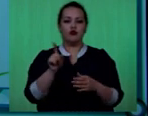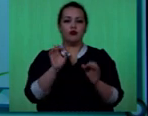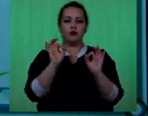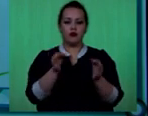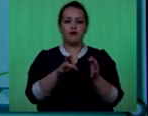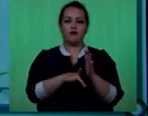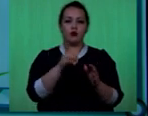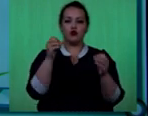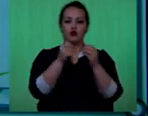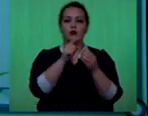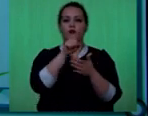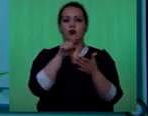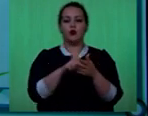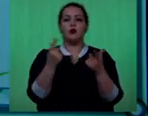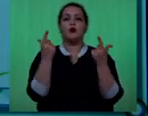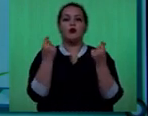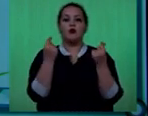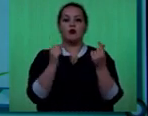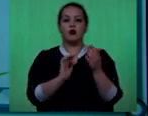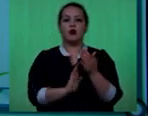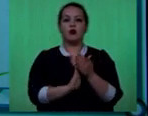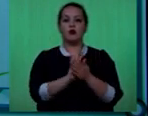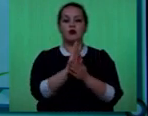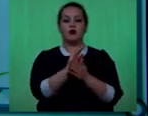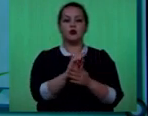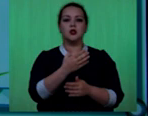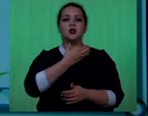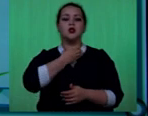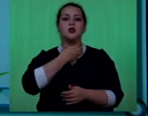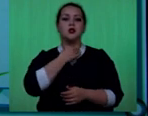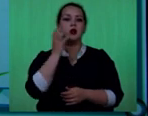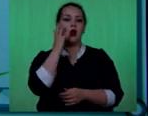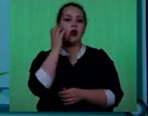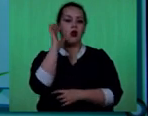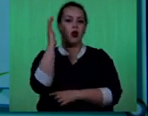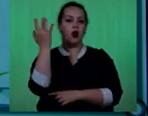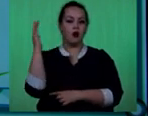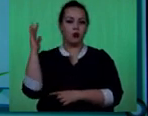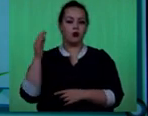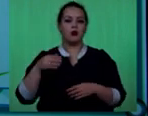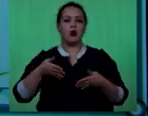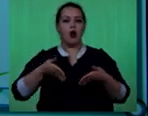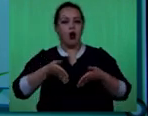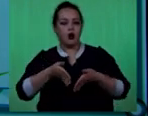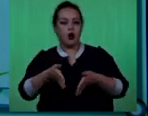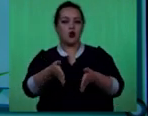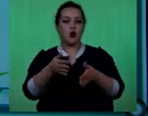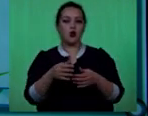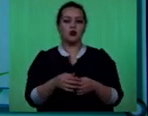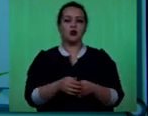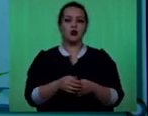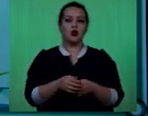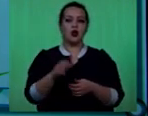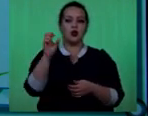где росли дикие яблони а в огороде в саду в